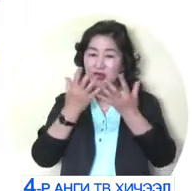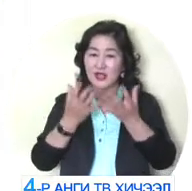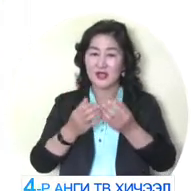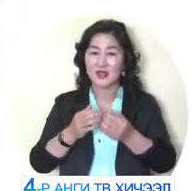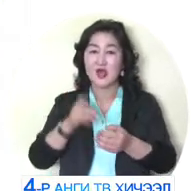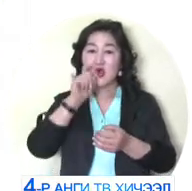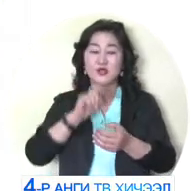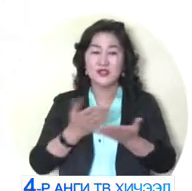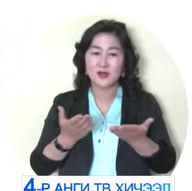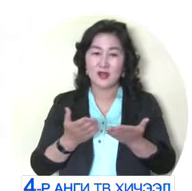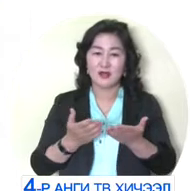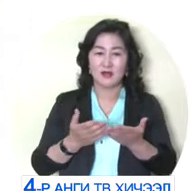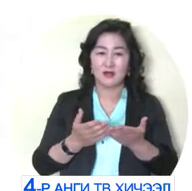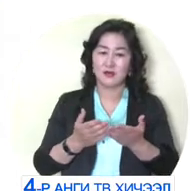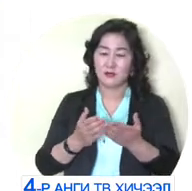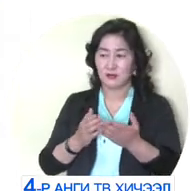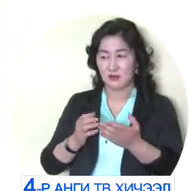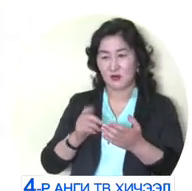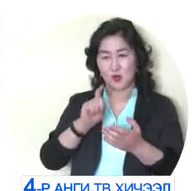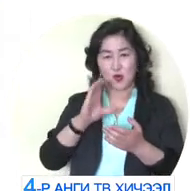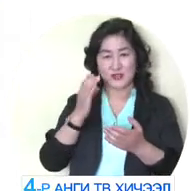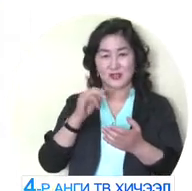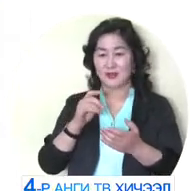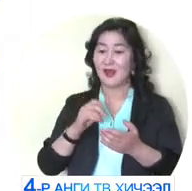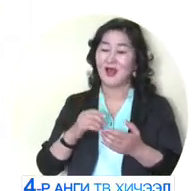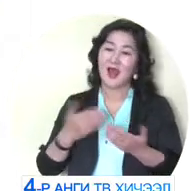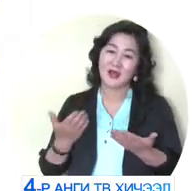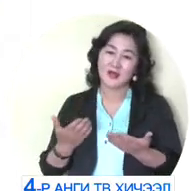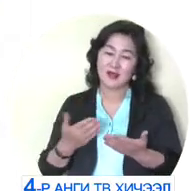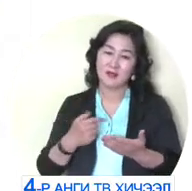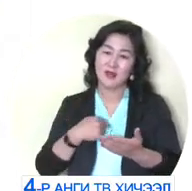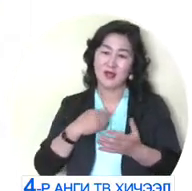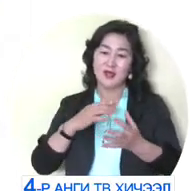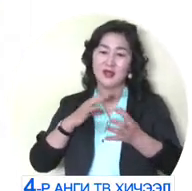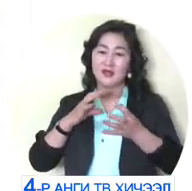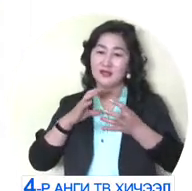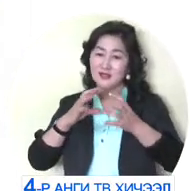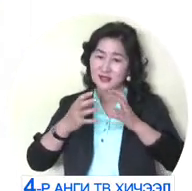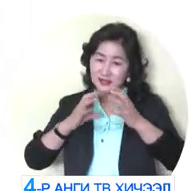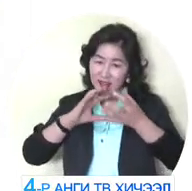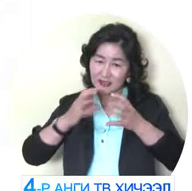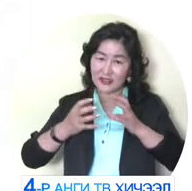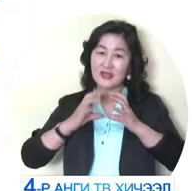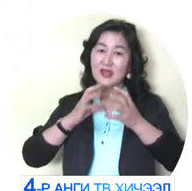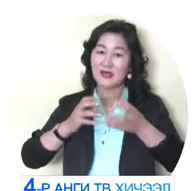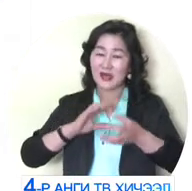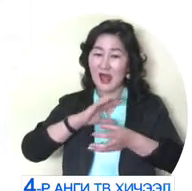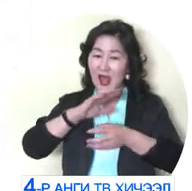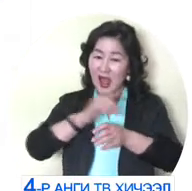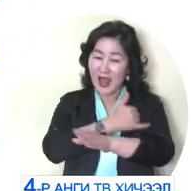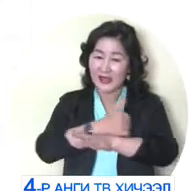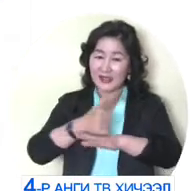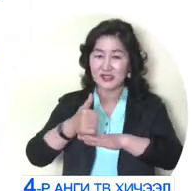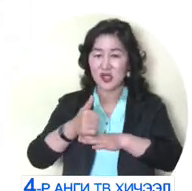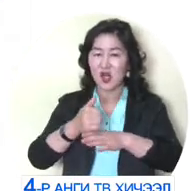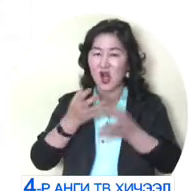Хүслэн, харин ээ. Би дэлхийгээр аялж, олон янзын гүүр судалж, гүүр